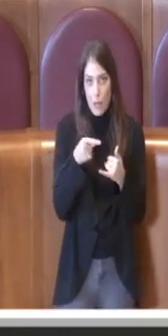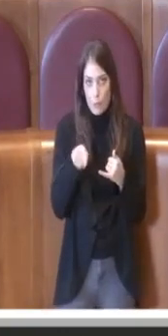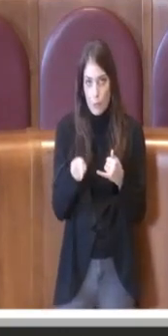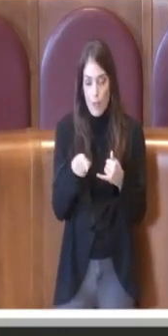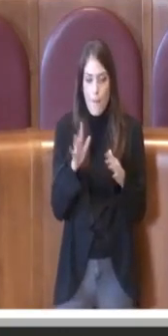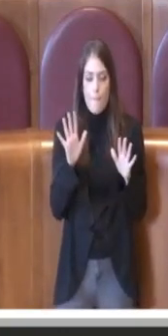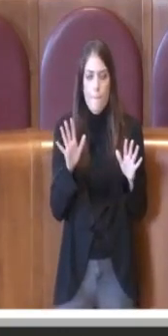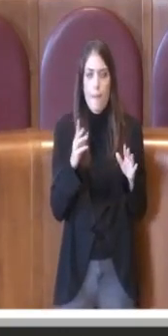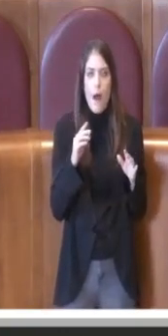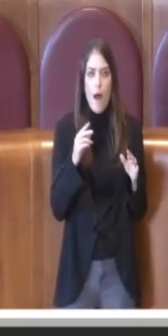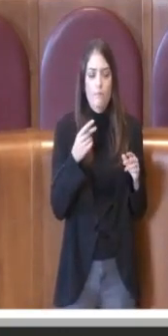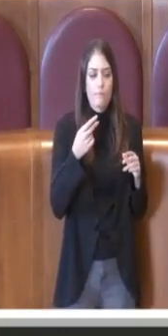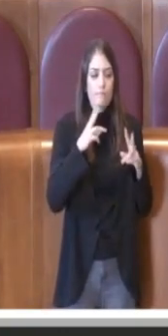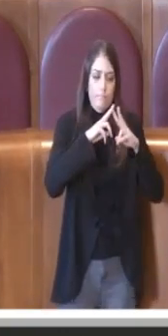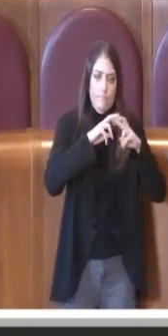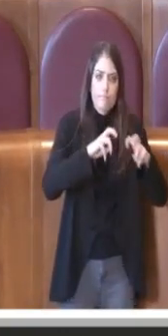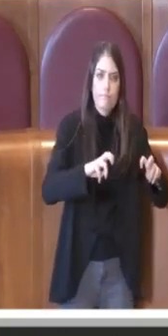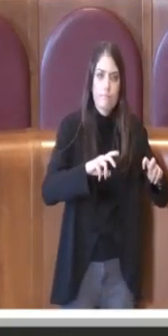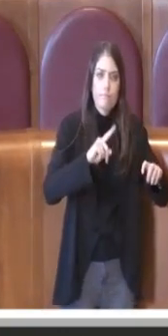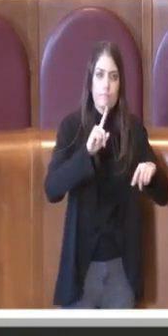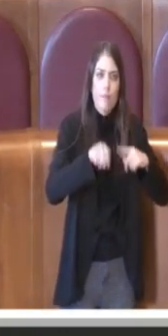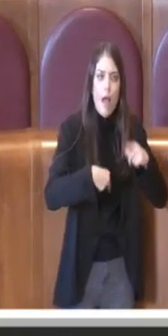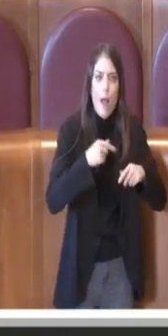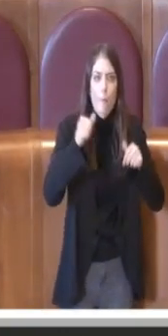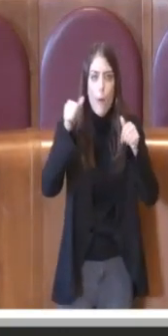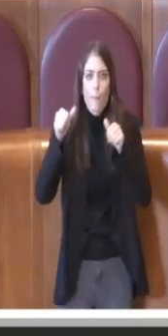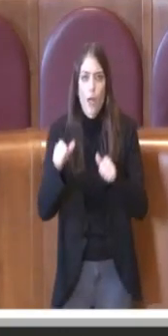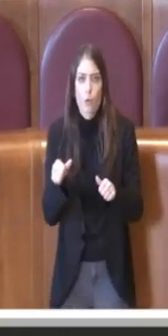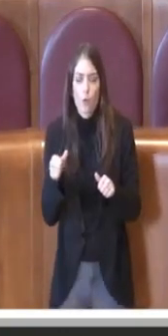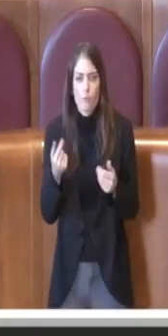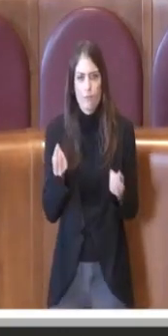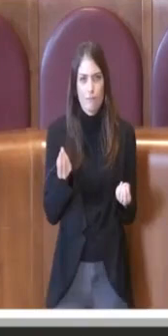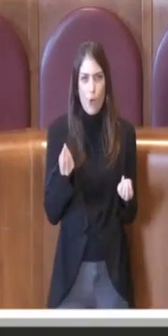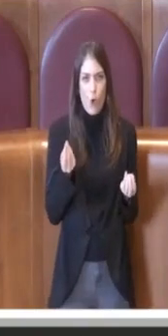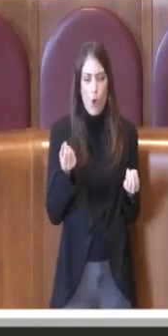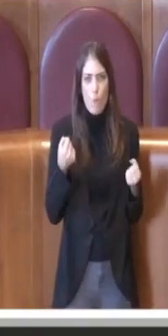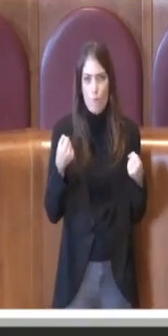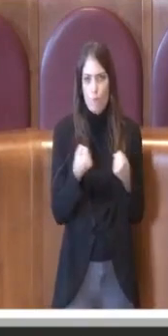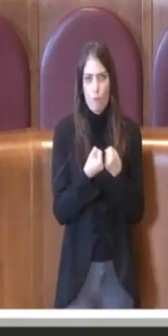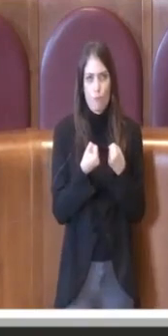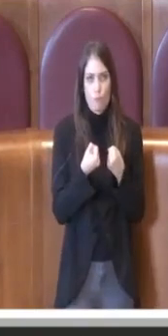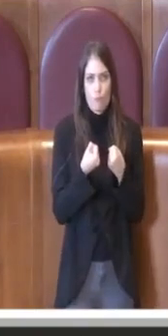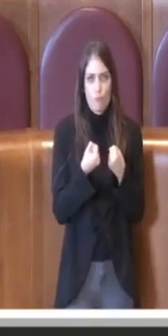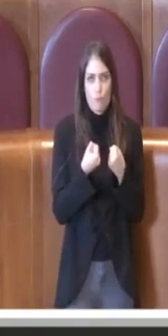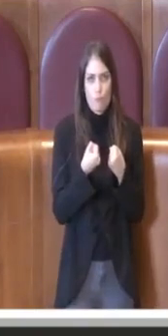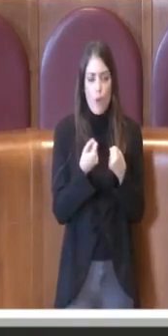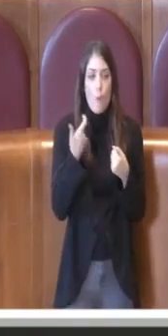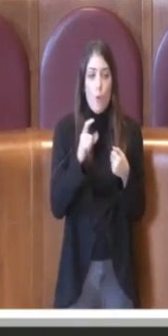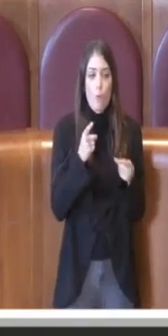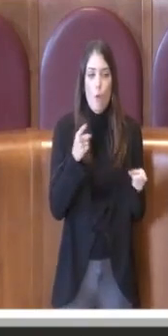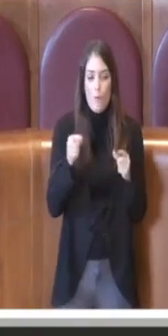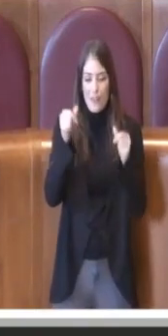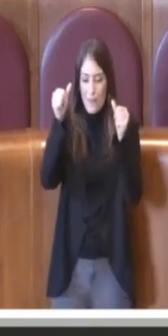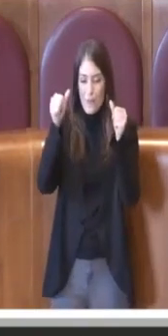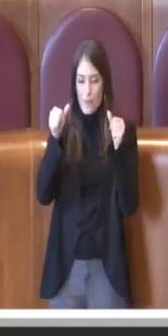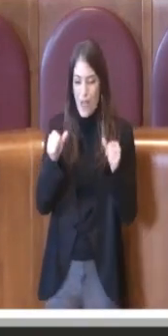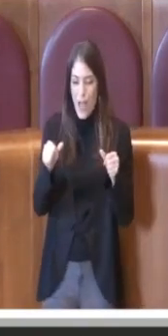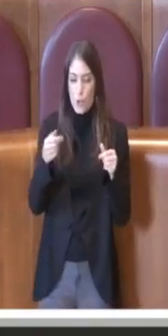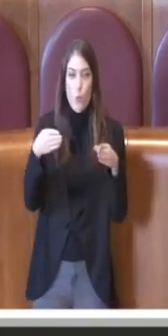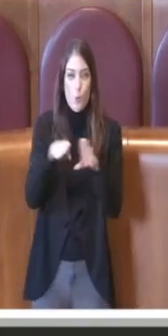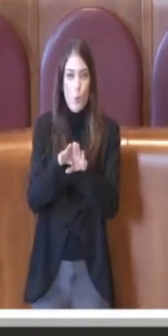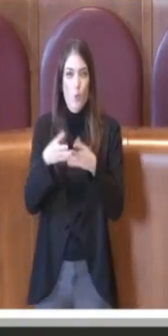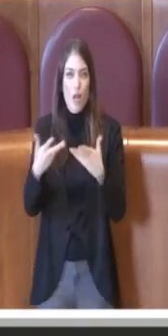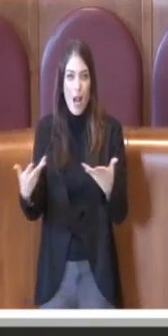iniziare a fare lo studio e poi fare il bando per la chiusura di un campo, perché intanto che si fa il bando per la chiusura del